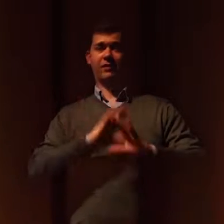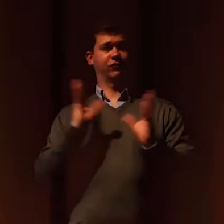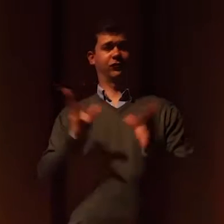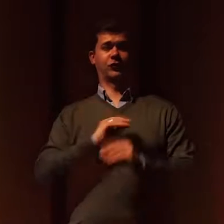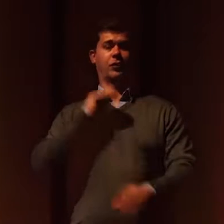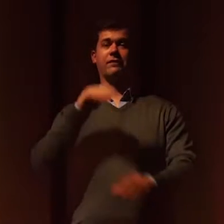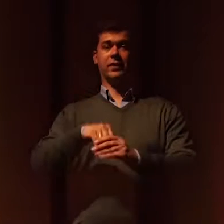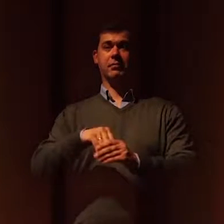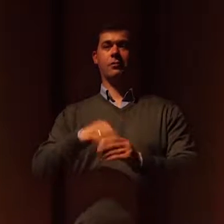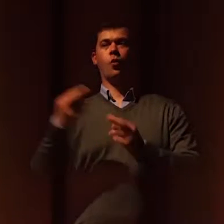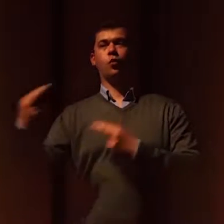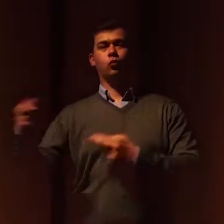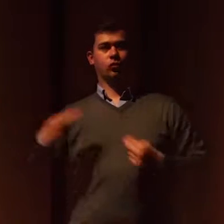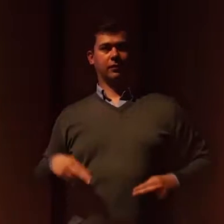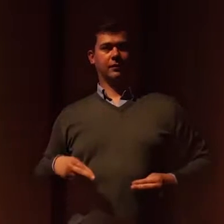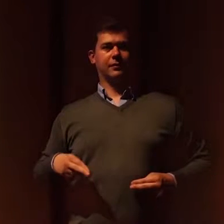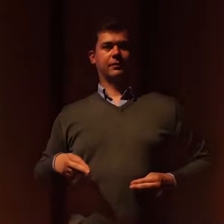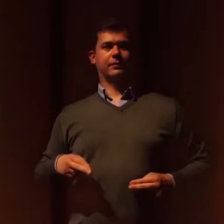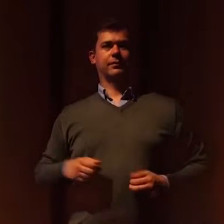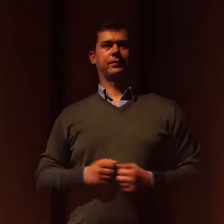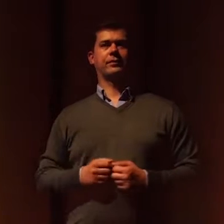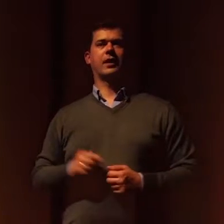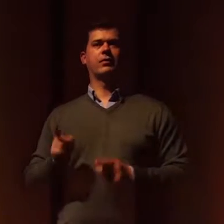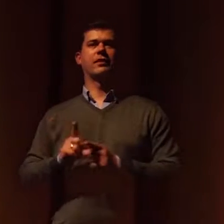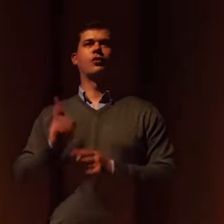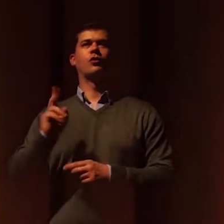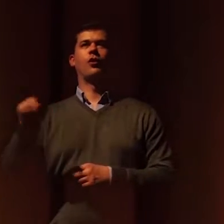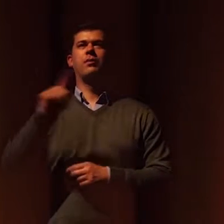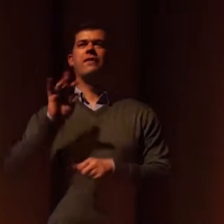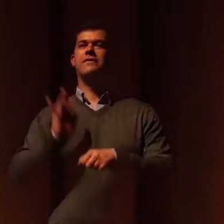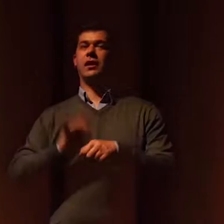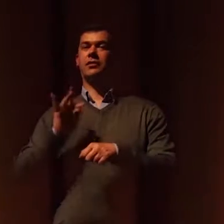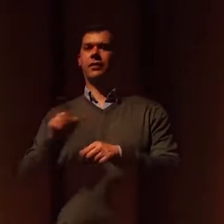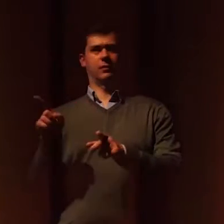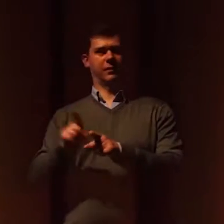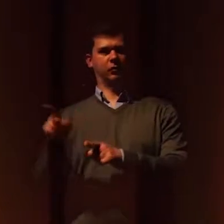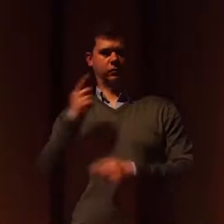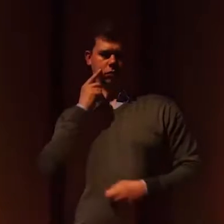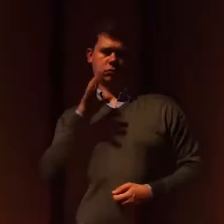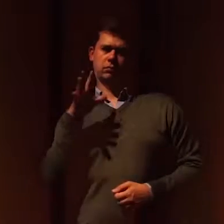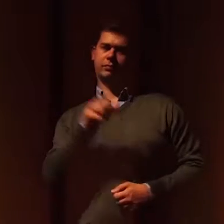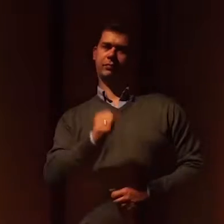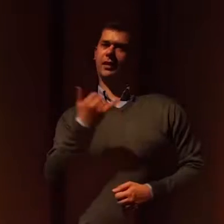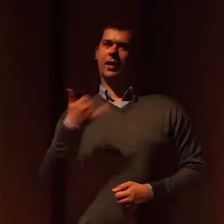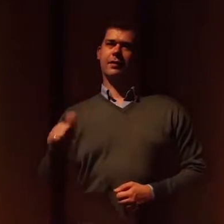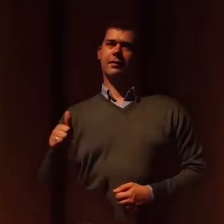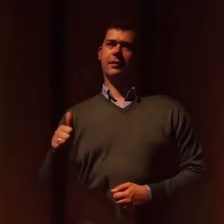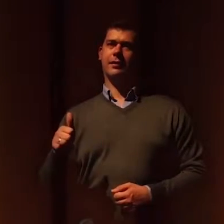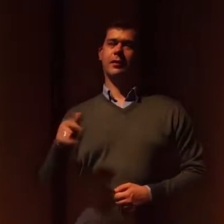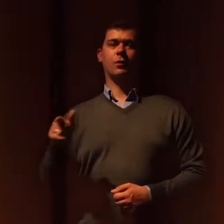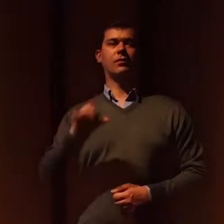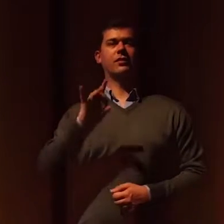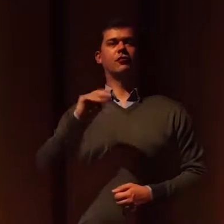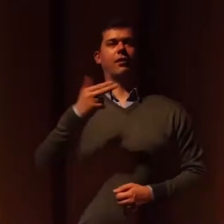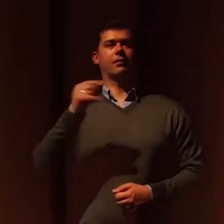na różnice jakoś wrażliwe natychmiast zauważają też inne wymiary więc mogę powiedzieć nie tylko o tej